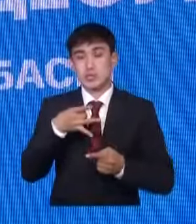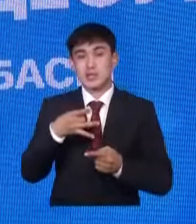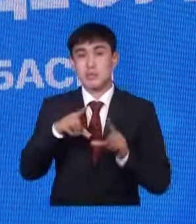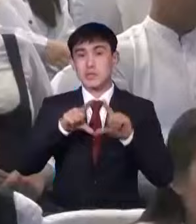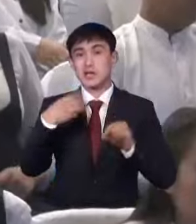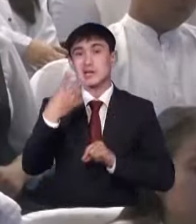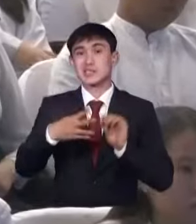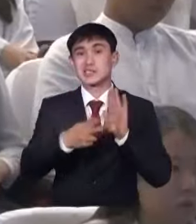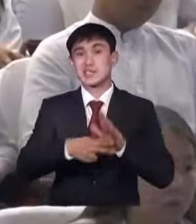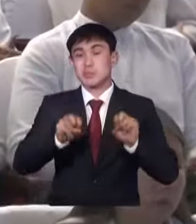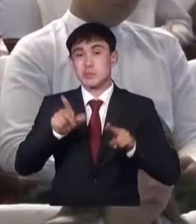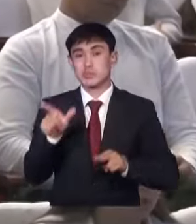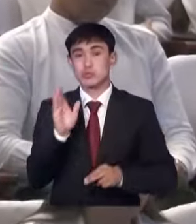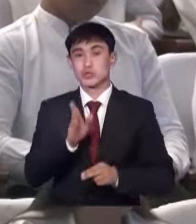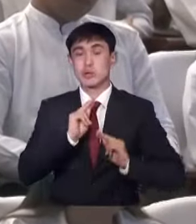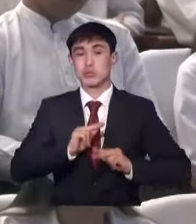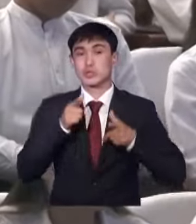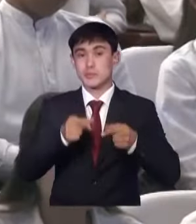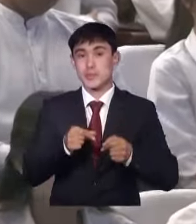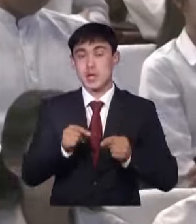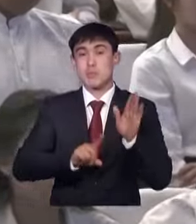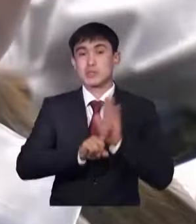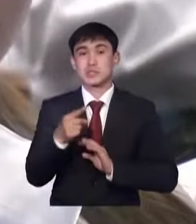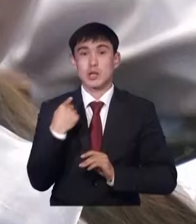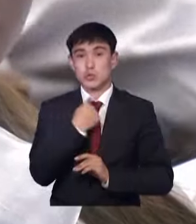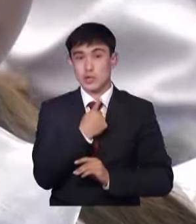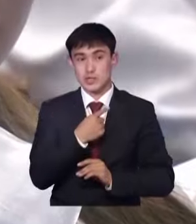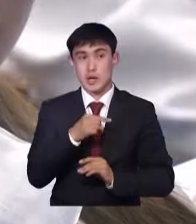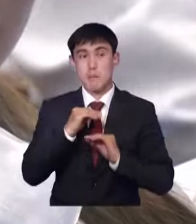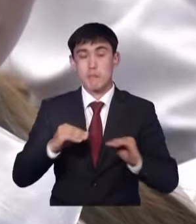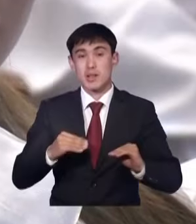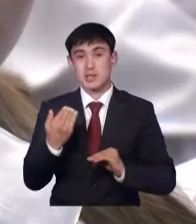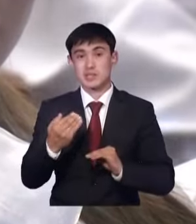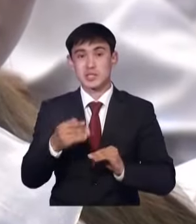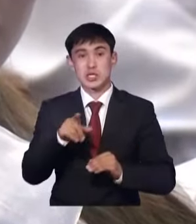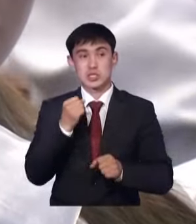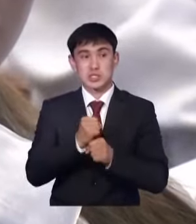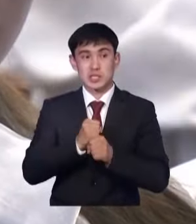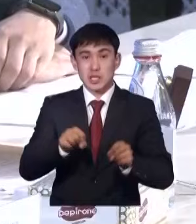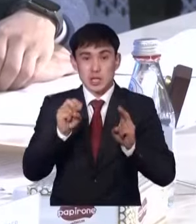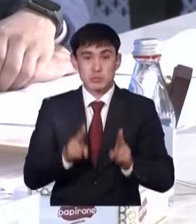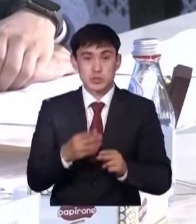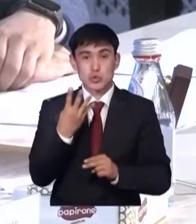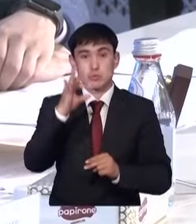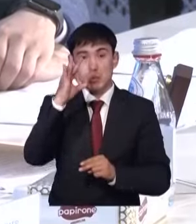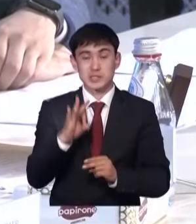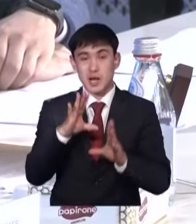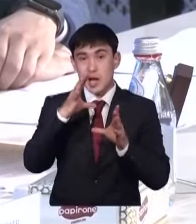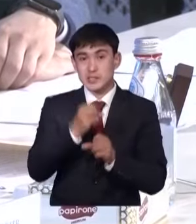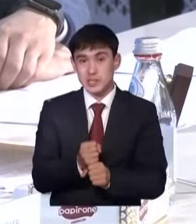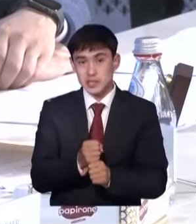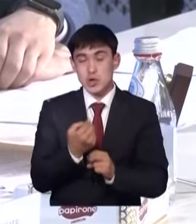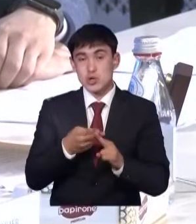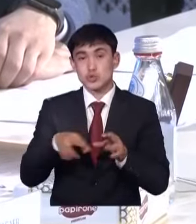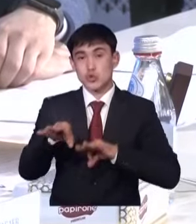мектептерінде 48 маман еңбек ететін болады. Бұл бастама нәтижесінде Талдықорғанда балалар тарапынан жасалатын қылмыс 4%-ға азайған. Сонымен